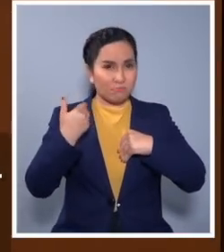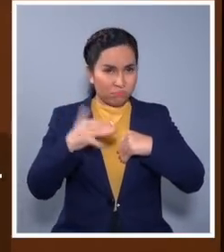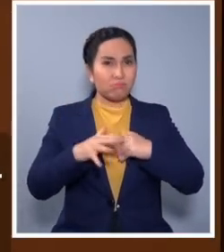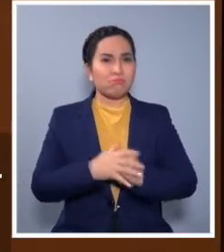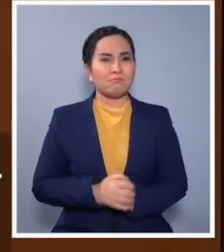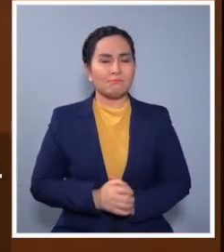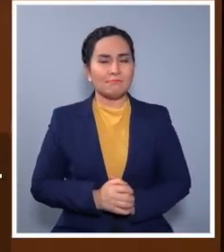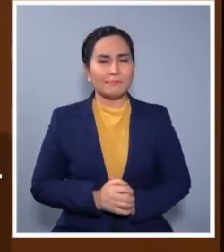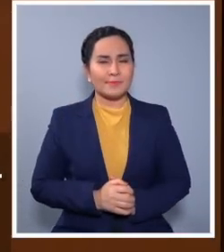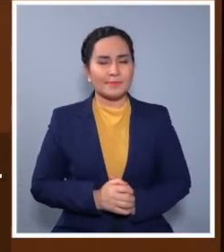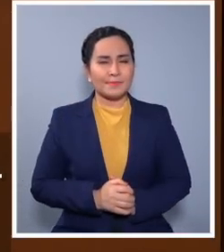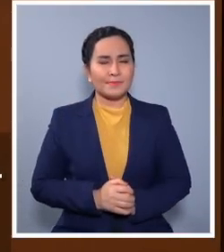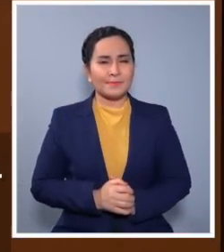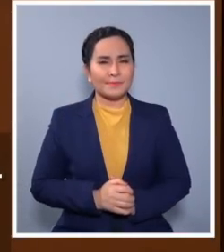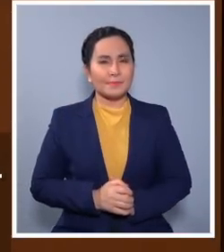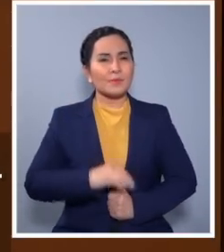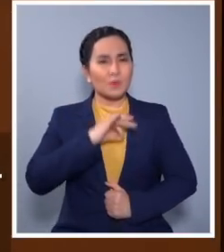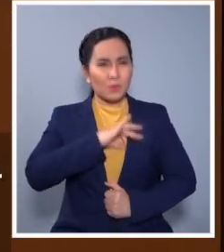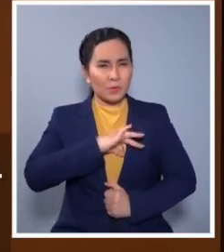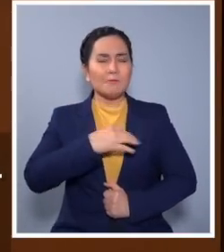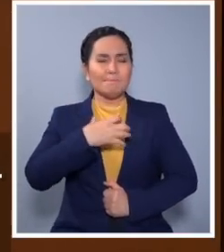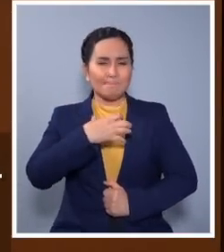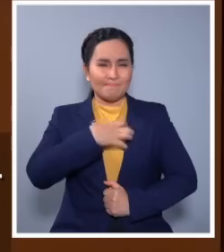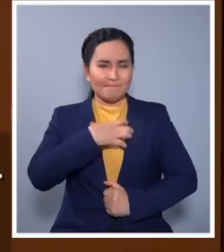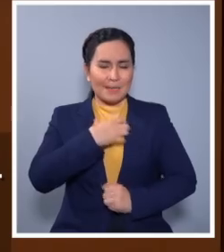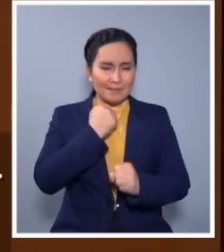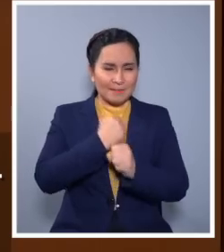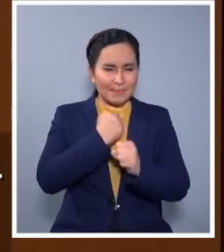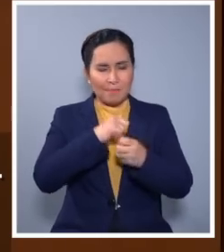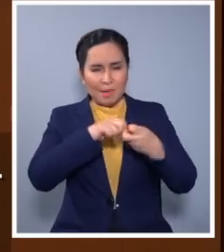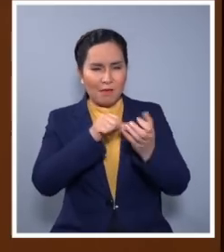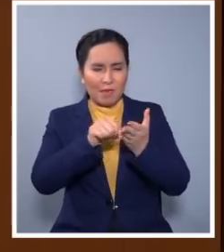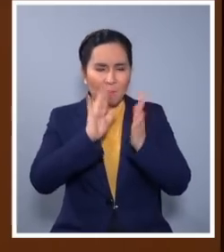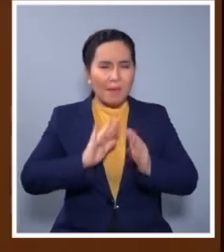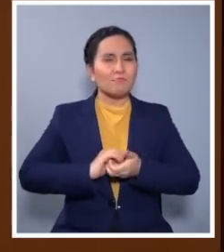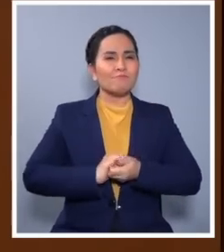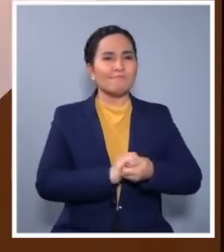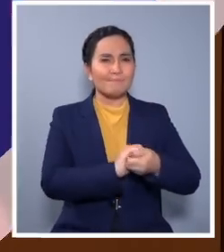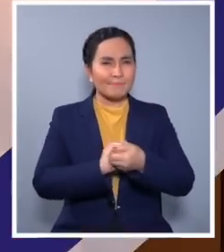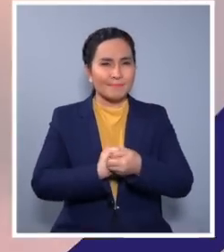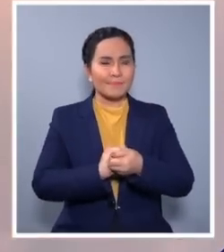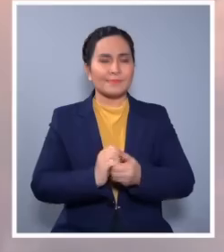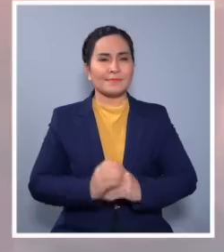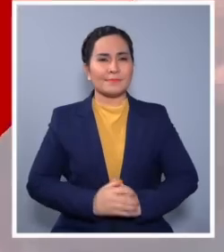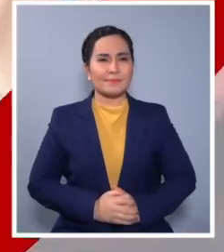กที่จะร่วมมือร่วมใจกันในการแก้ไขปัญหามากขึ้น